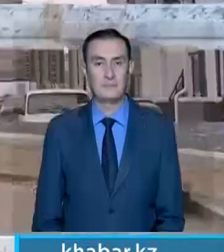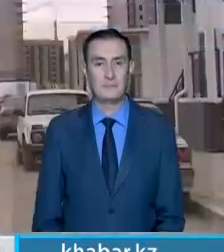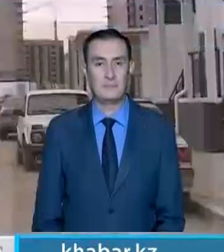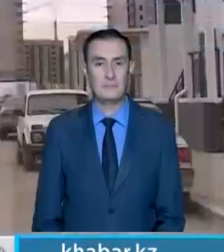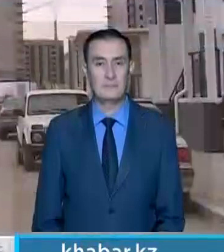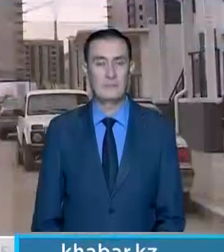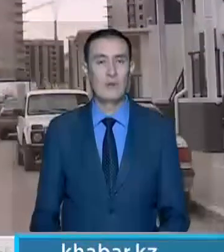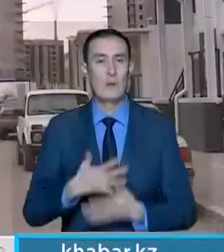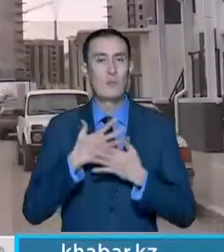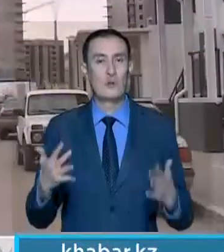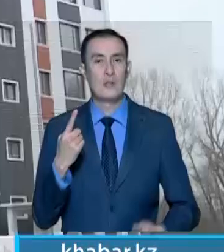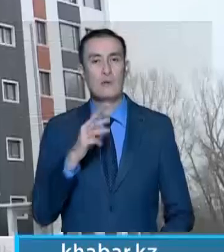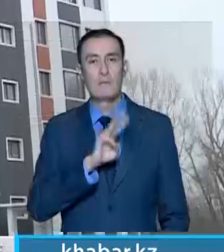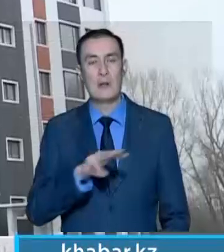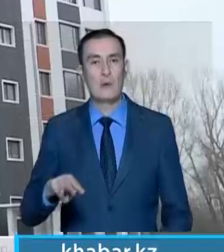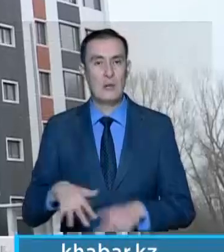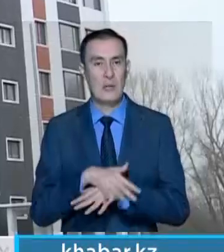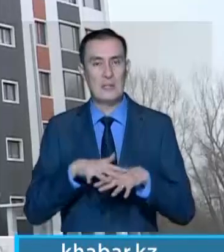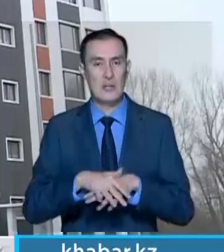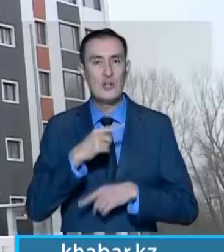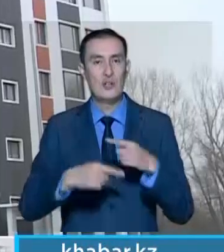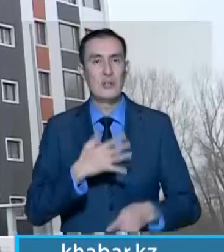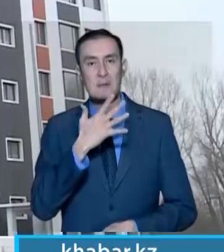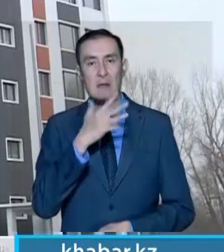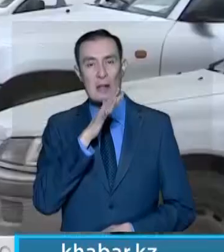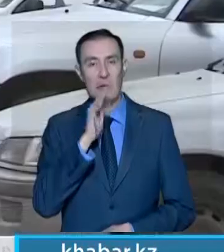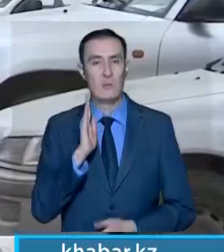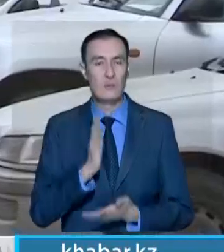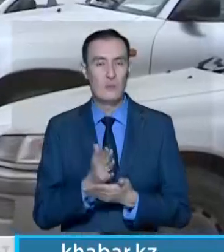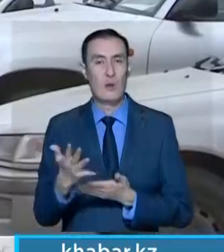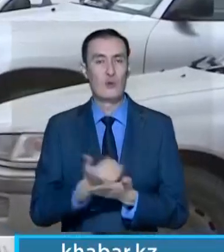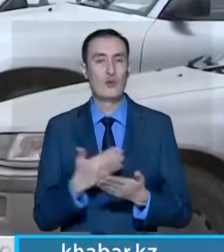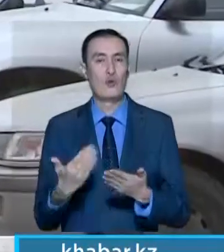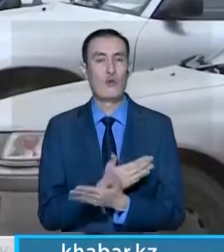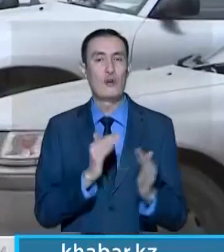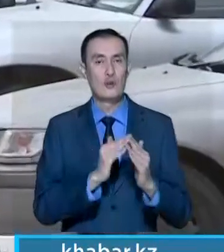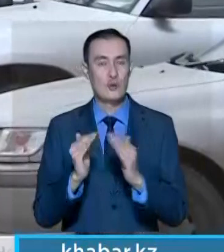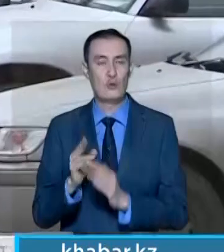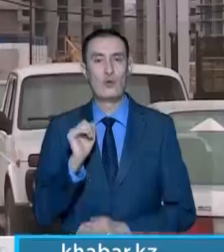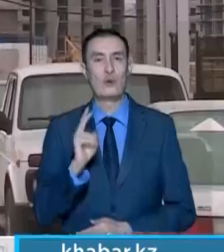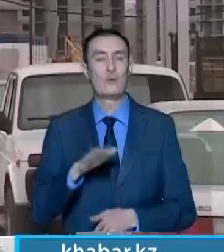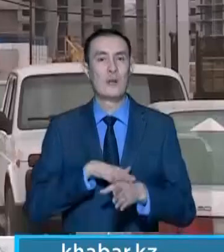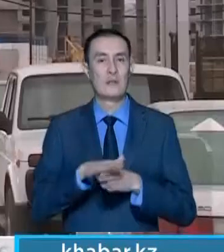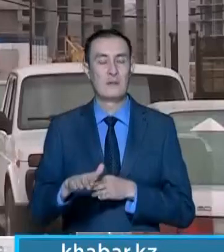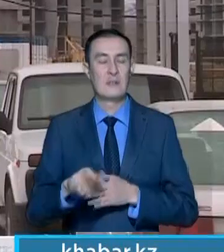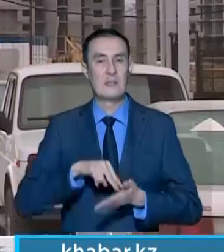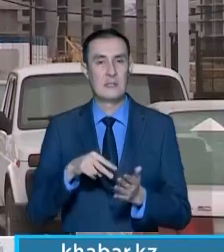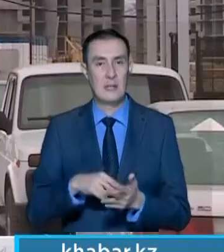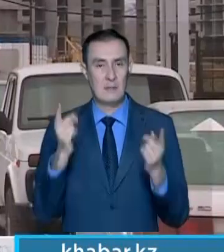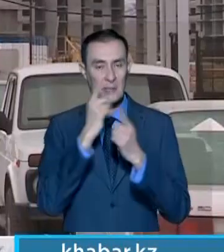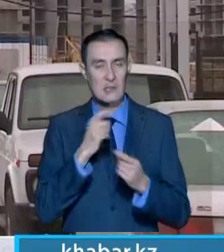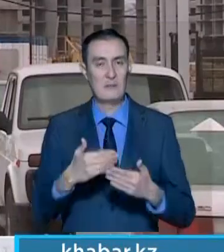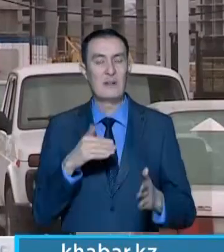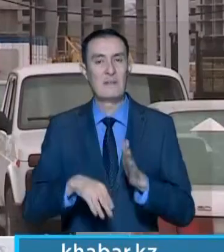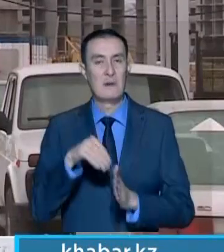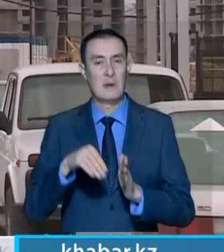Строим будущее. Больше миллиона казахстанцев уже через 5 лет станут обладателями нового жилья. О том, как еще реализуются цели, обозначенные в